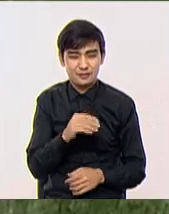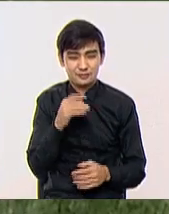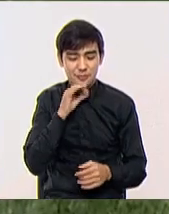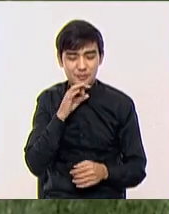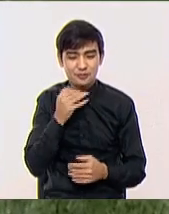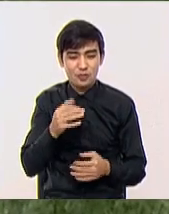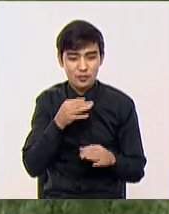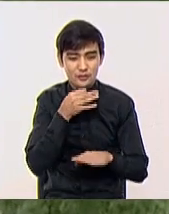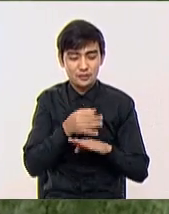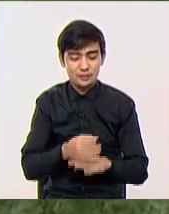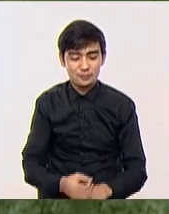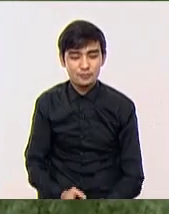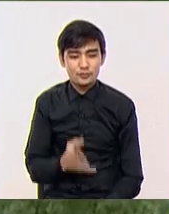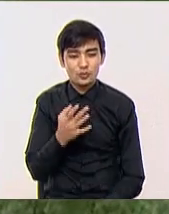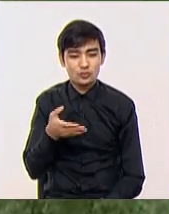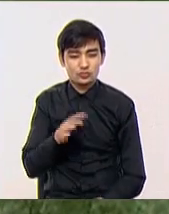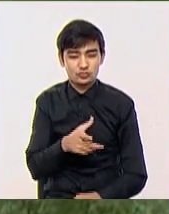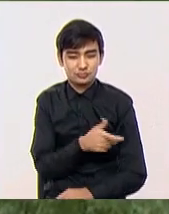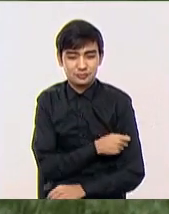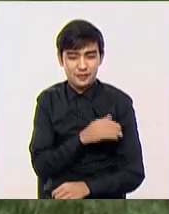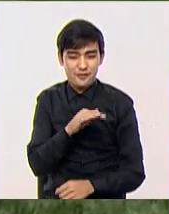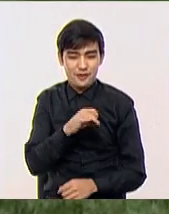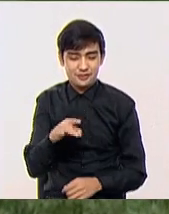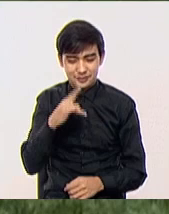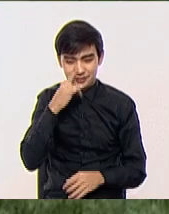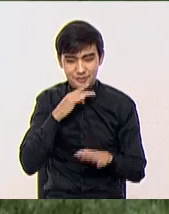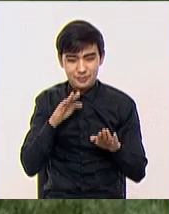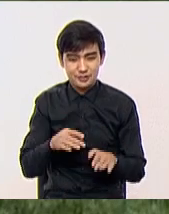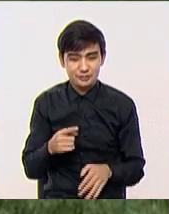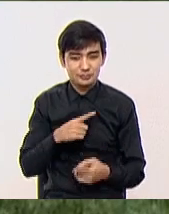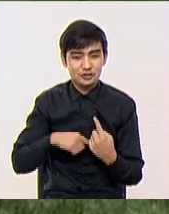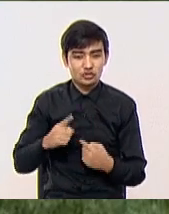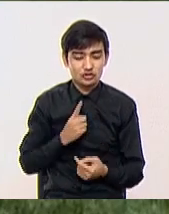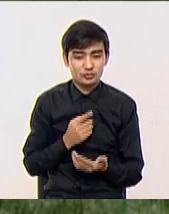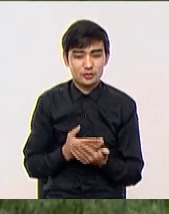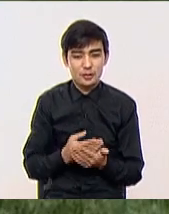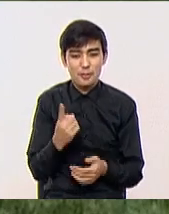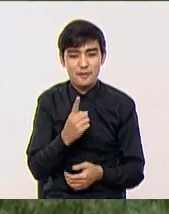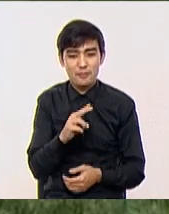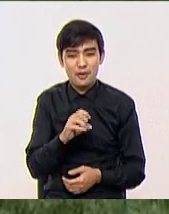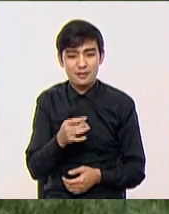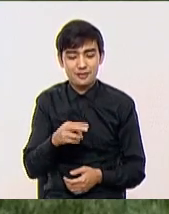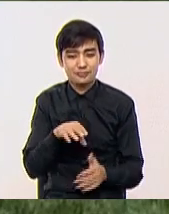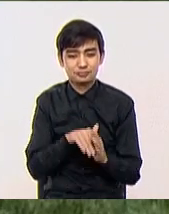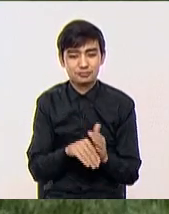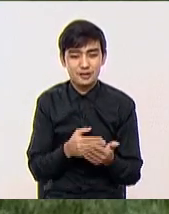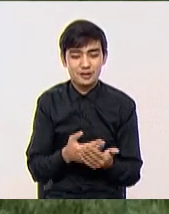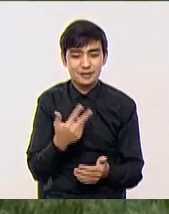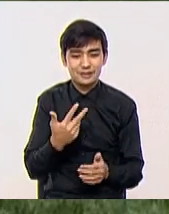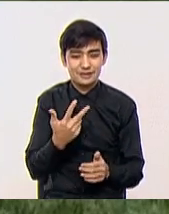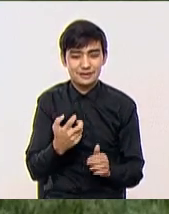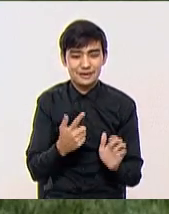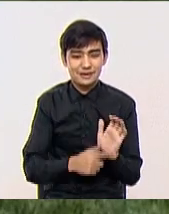пожалуйста, сколько доз летит в Казахстан Pfizer? Сегодня мы ожидаем прибытия первой партии. В первой партии у нас